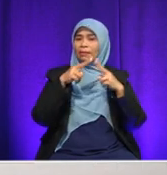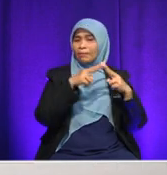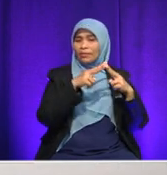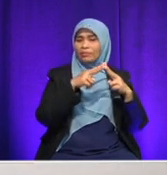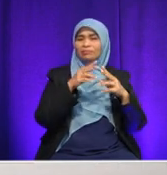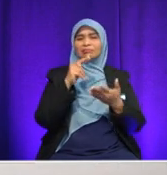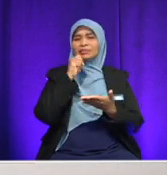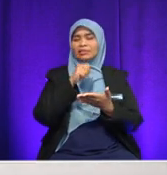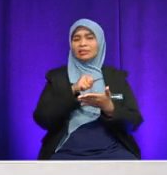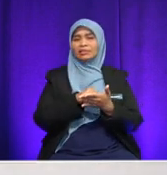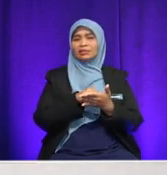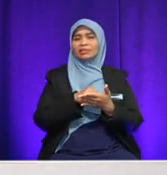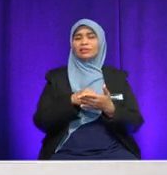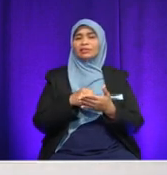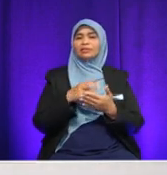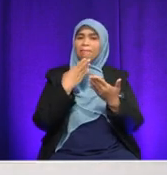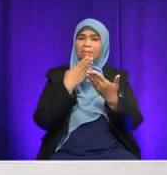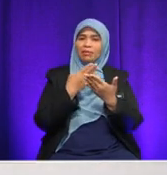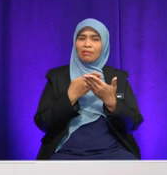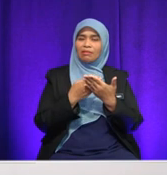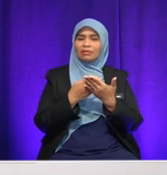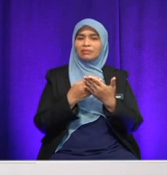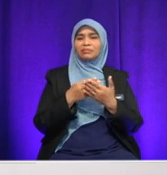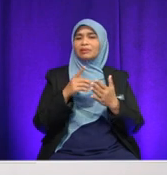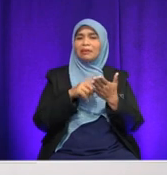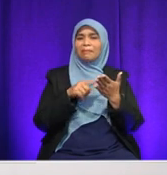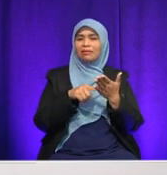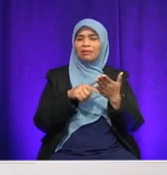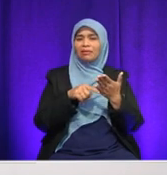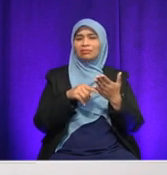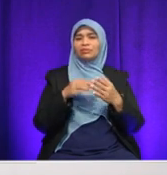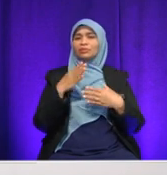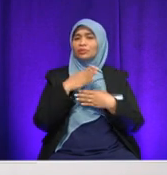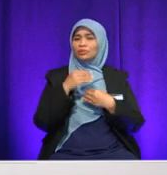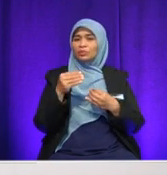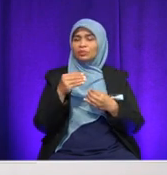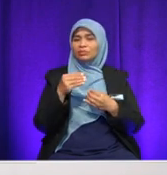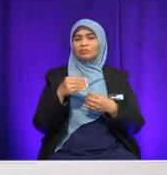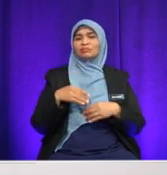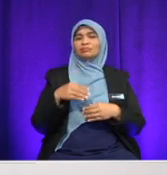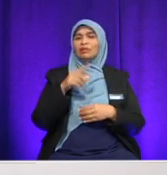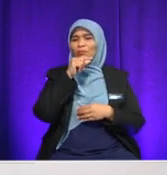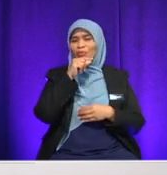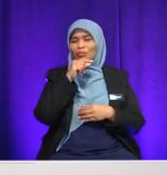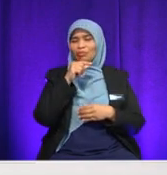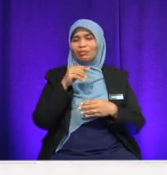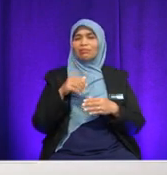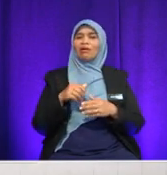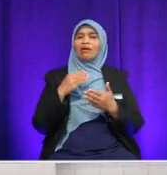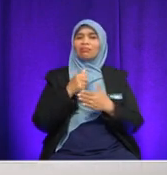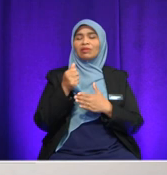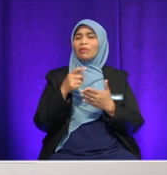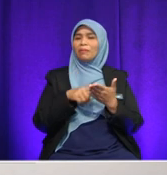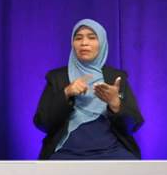Tak kira sarang apa. Baik sarang tebuan, sarang lebah, sarang tupai, sarang murai atau sarang angkut-angkut di tiang